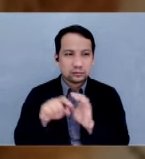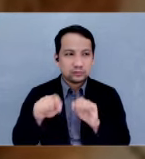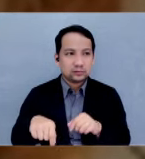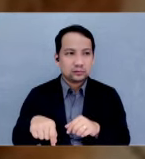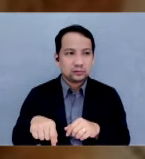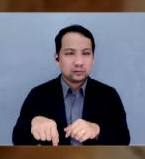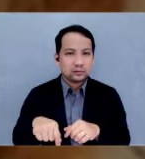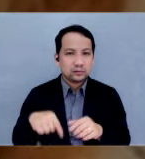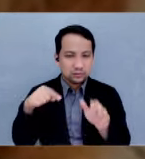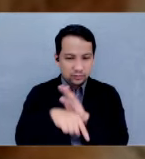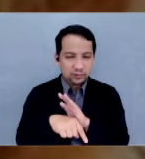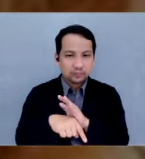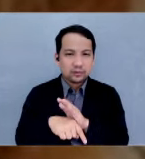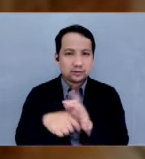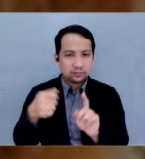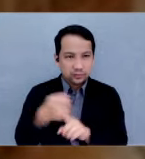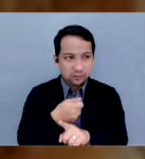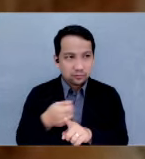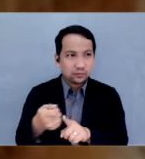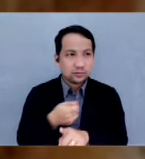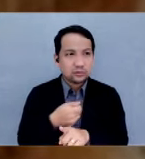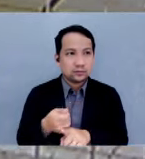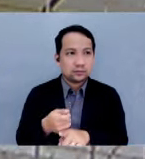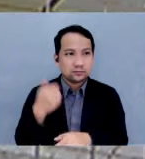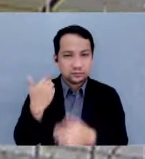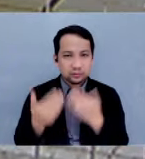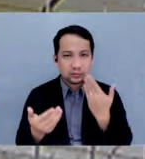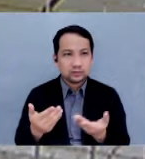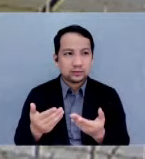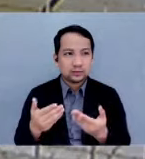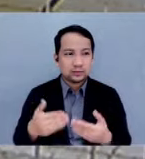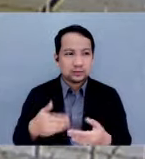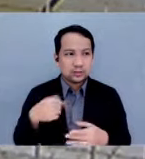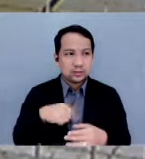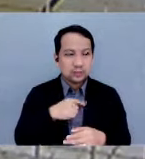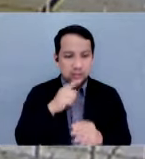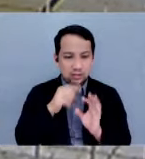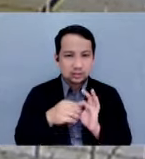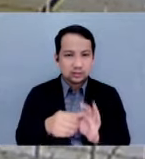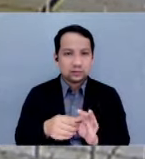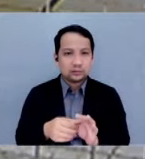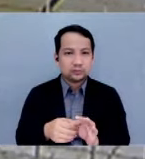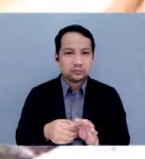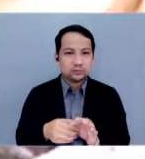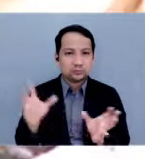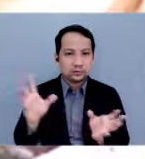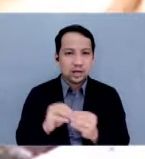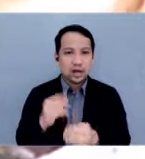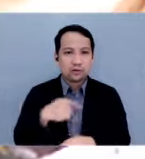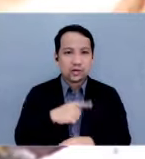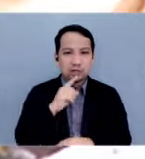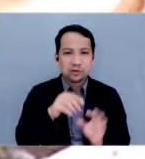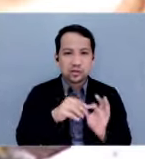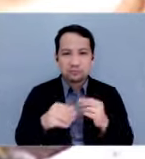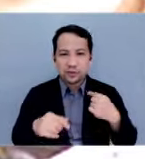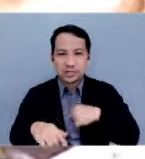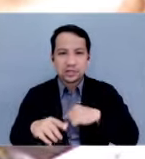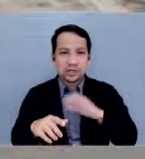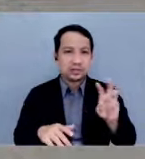pag-torture, pagmamaltrato at pagpatay sa anumang hayop. Ang sinumang lalabag dito ay may kaparusahang aabot ng 6 hanggang 2